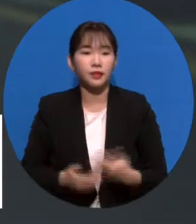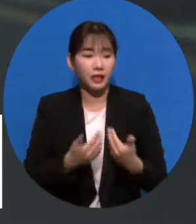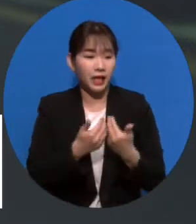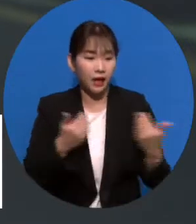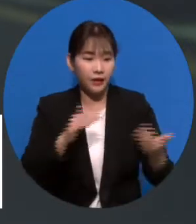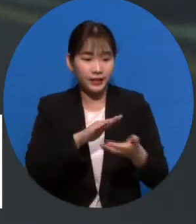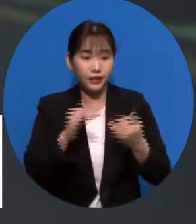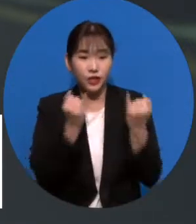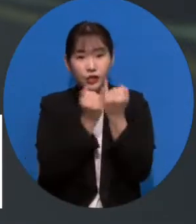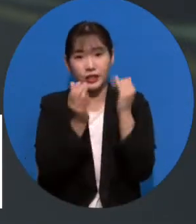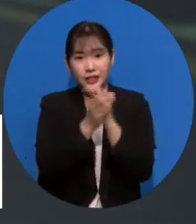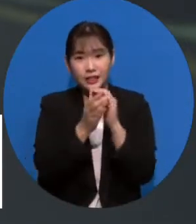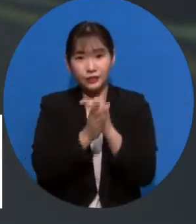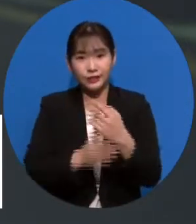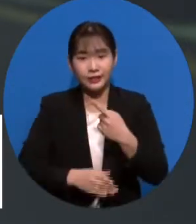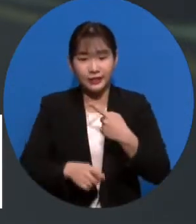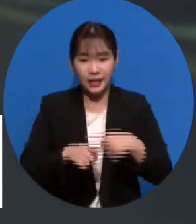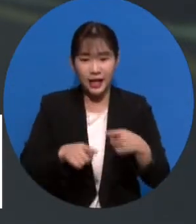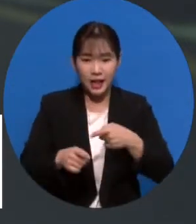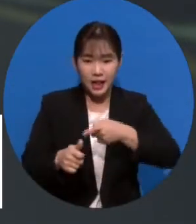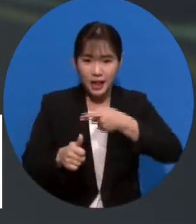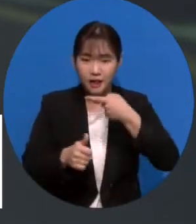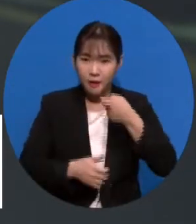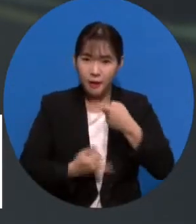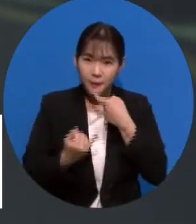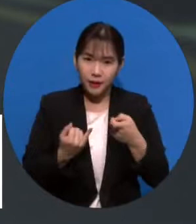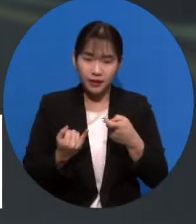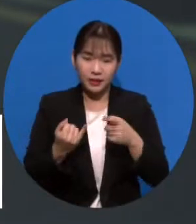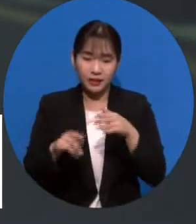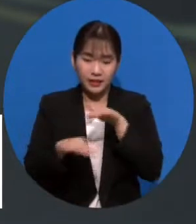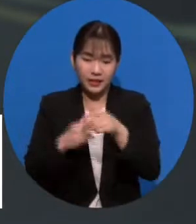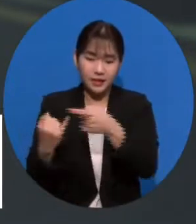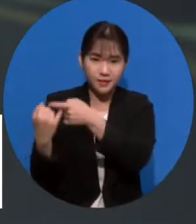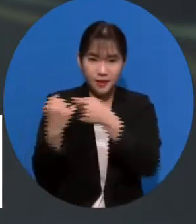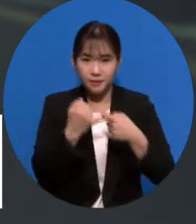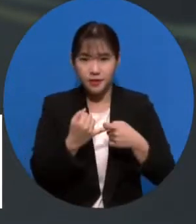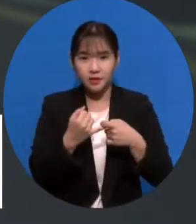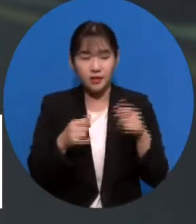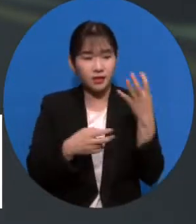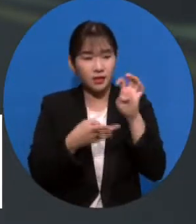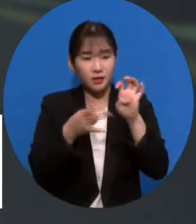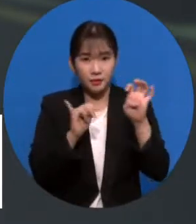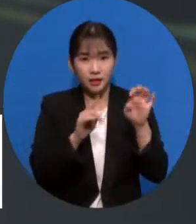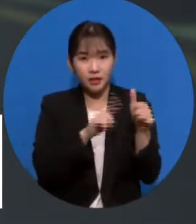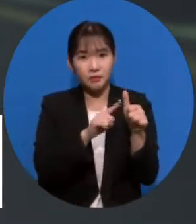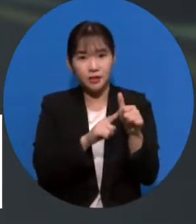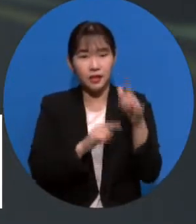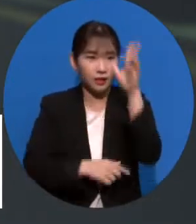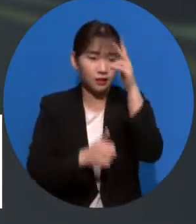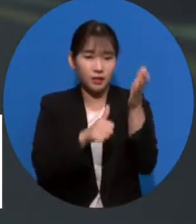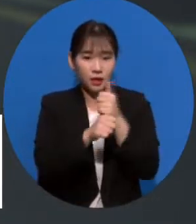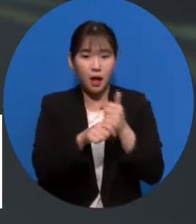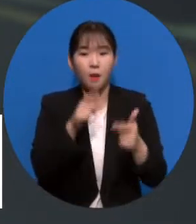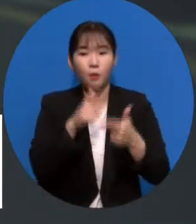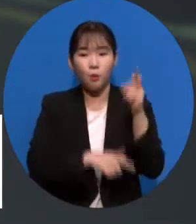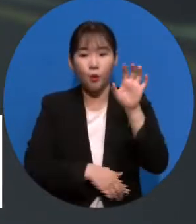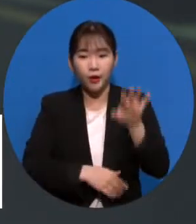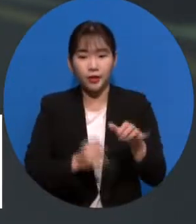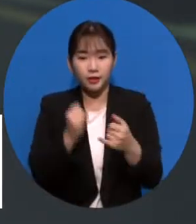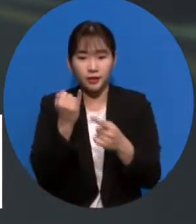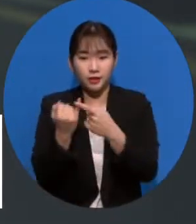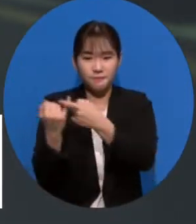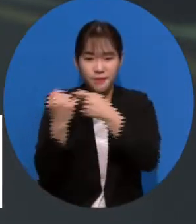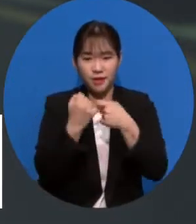헤어진 전 애인을 흉기로 협박해 차로 납치한 40대 남성이 경찰에 붙잡혔습니다. 이 남성은 목포에서 여성을